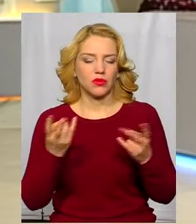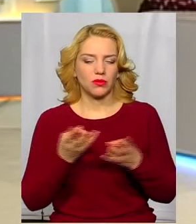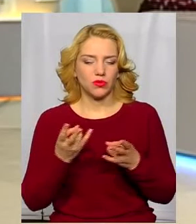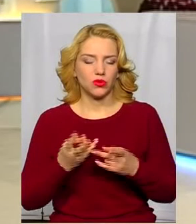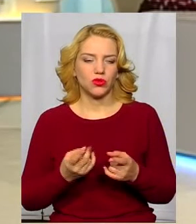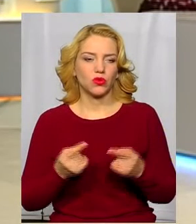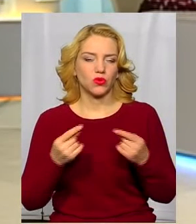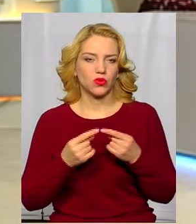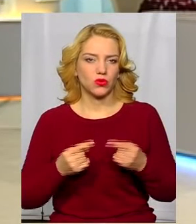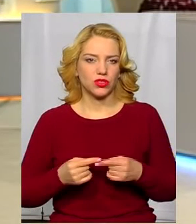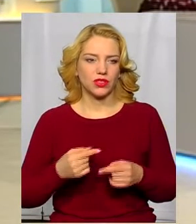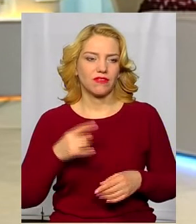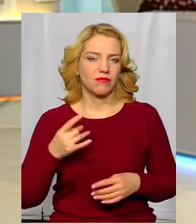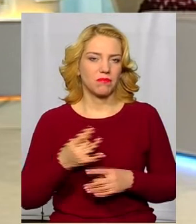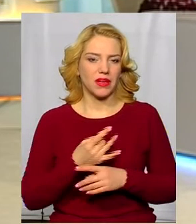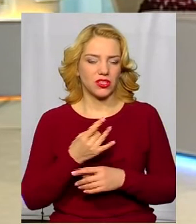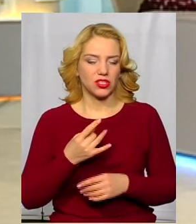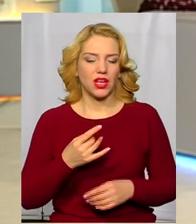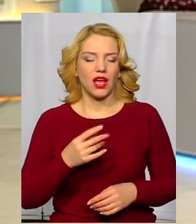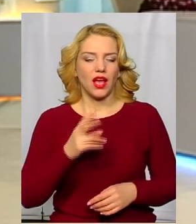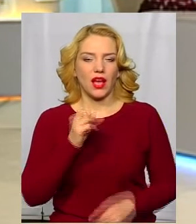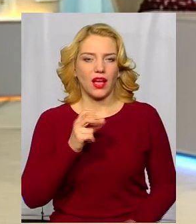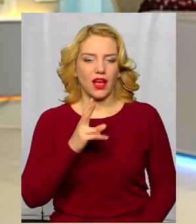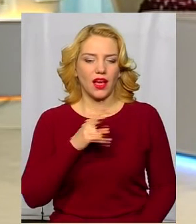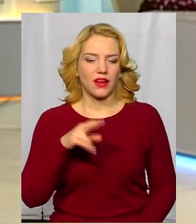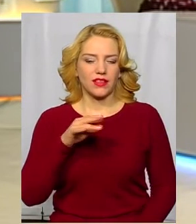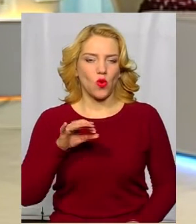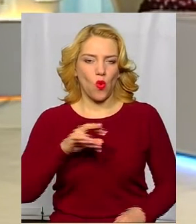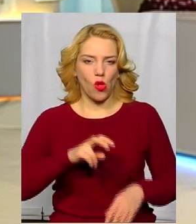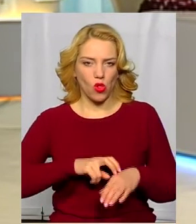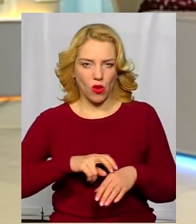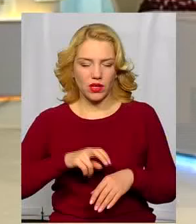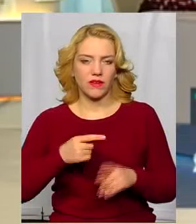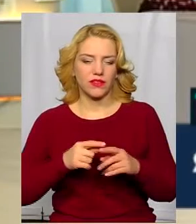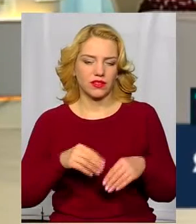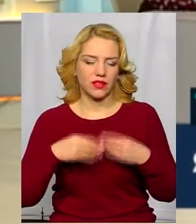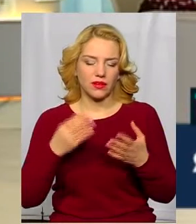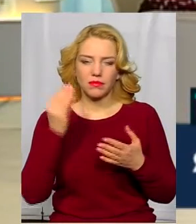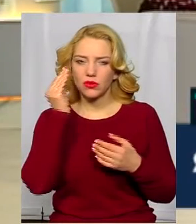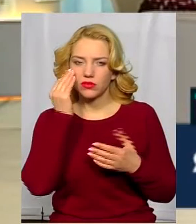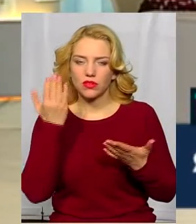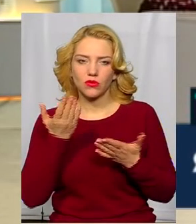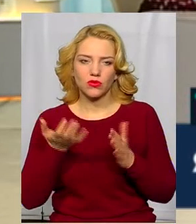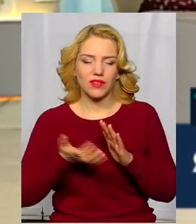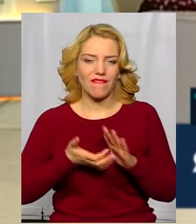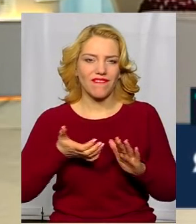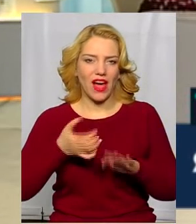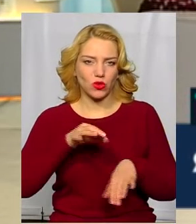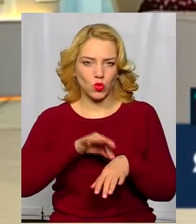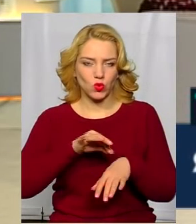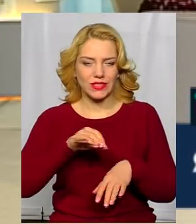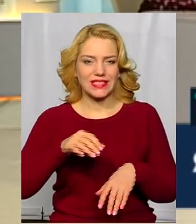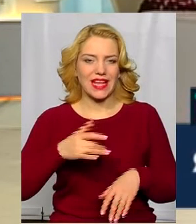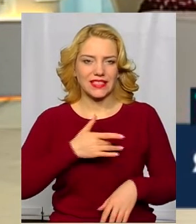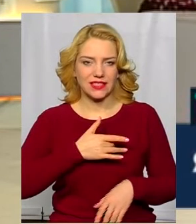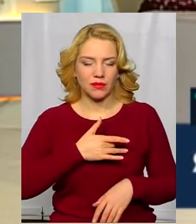І вперше дійсно кардіолог ставить діагноз або підозрює якусь ваду серця. А в подальшому